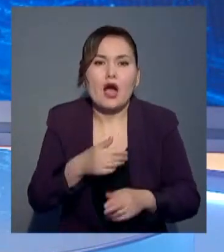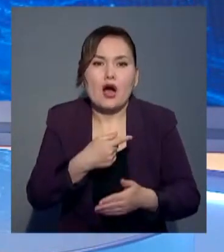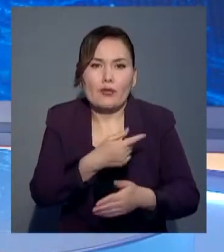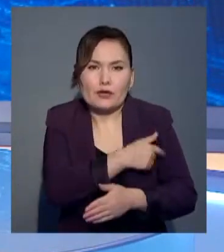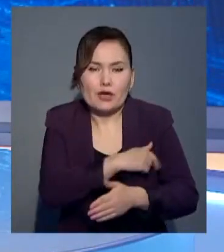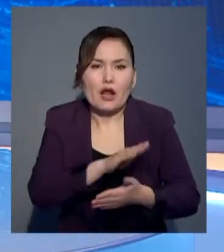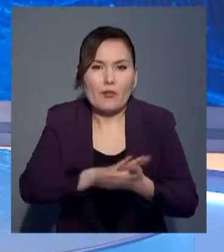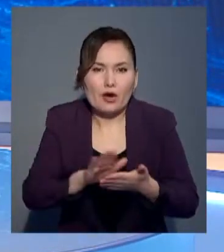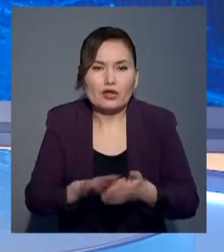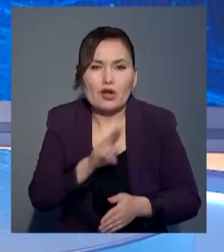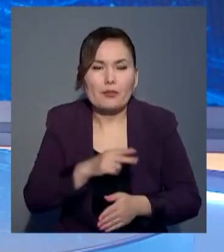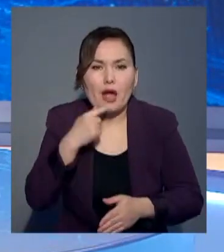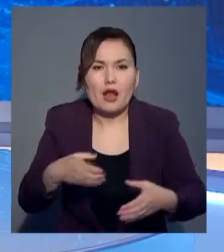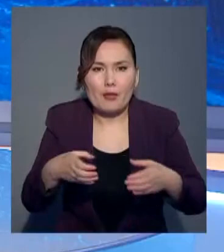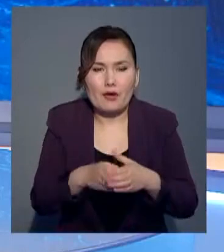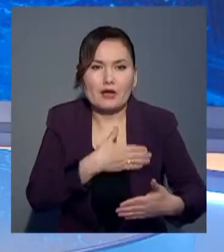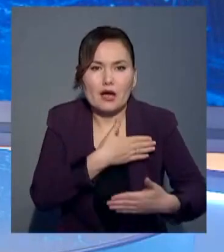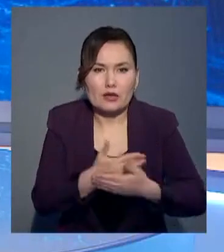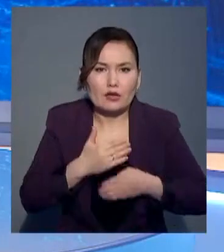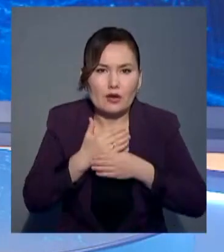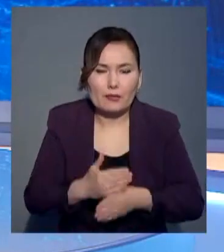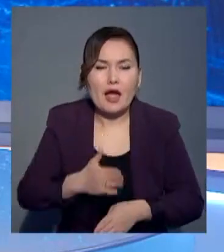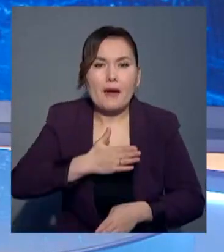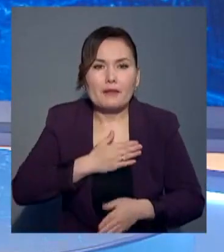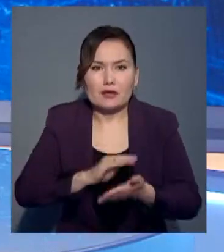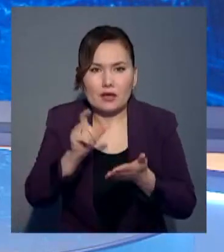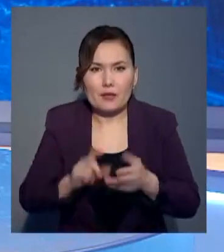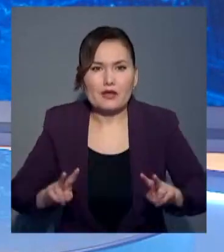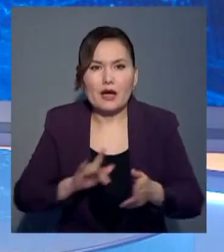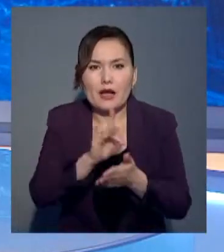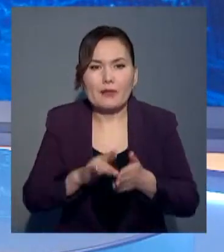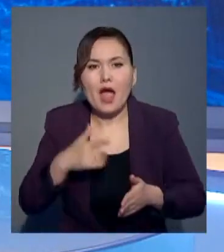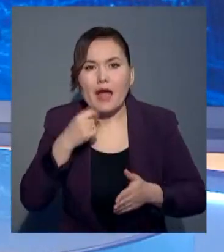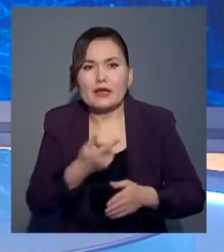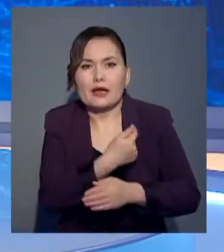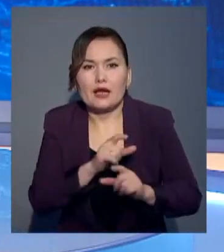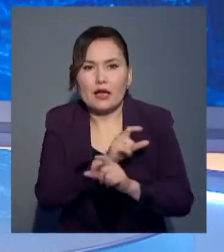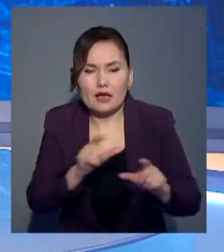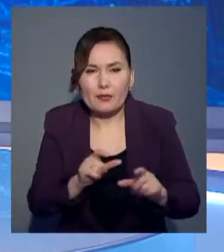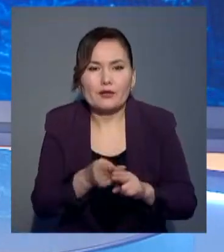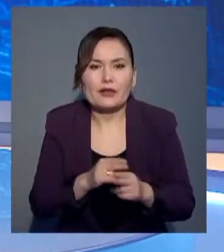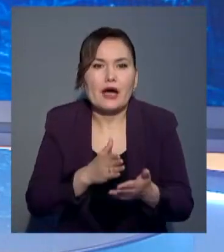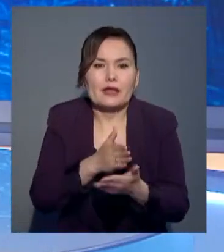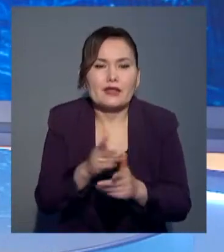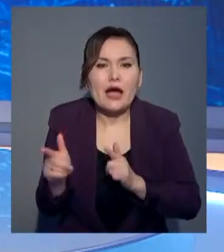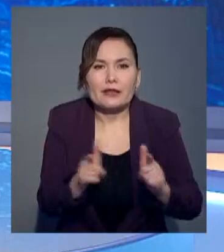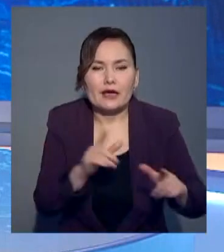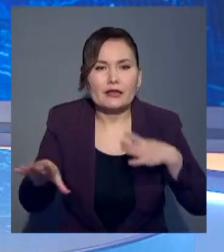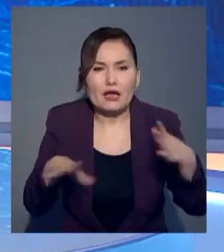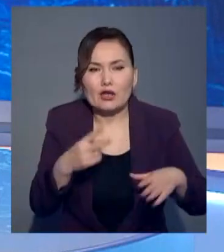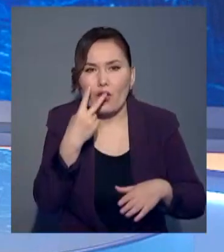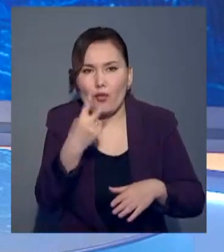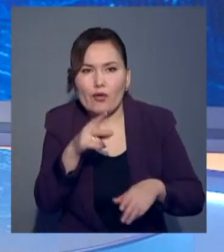зарарсыздандыру жұмыстарына әскери бөлімшелер тартылды. Біздің тілшілер елордадағы әскери клиникалық госпитальдің